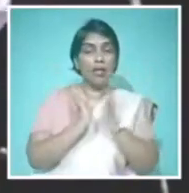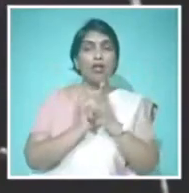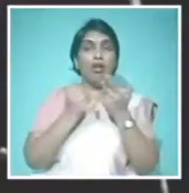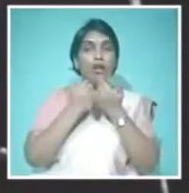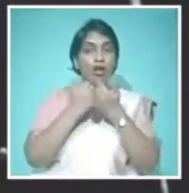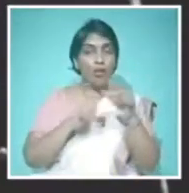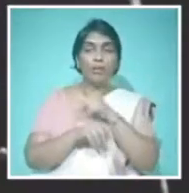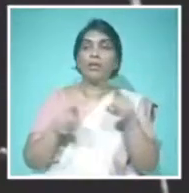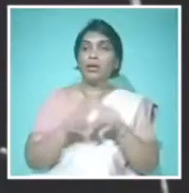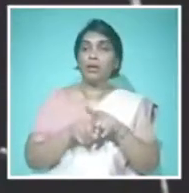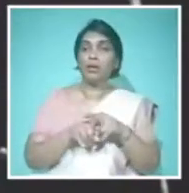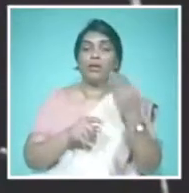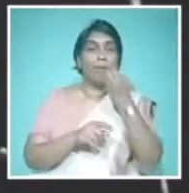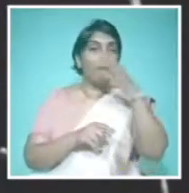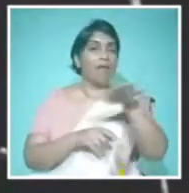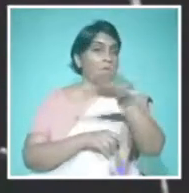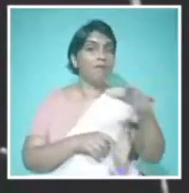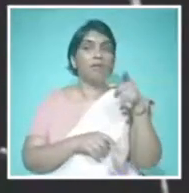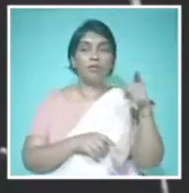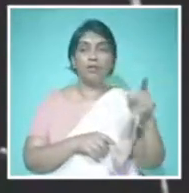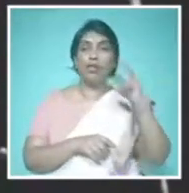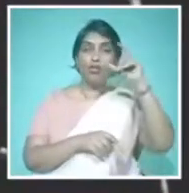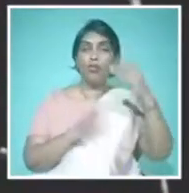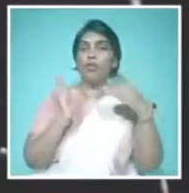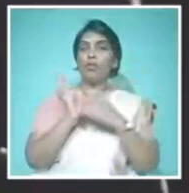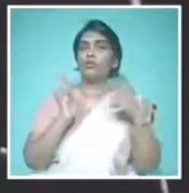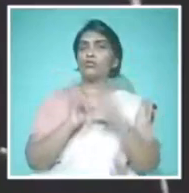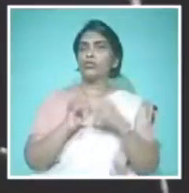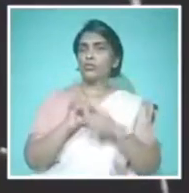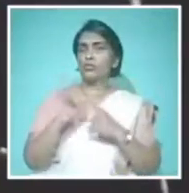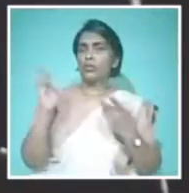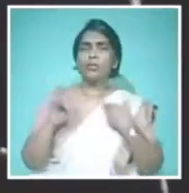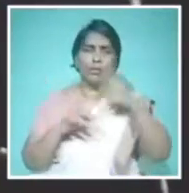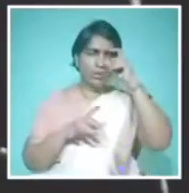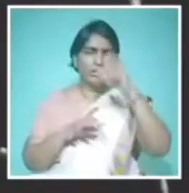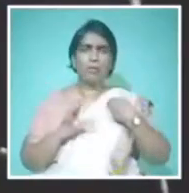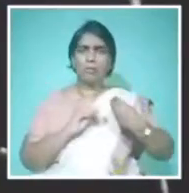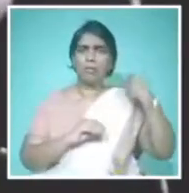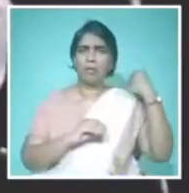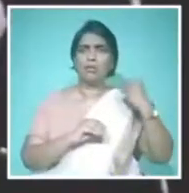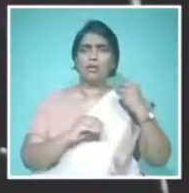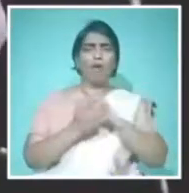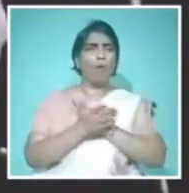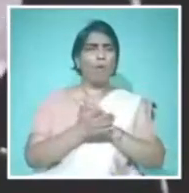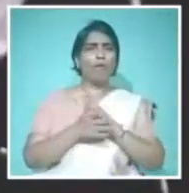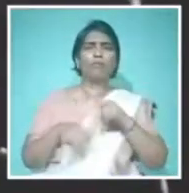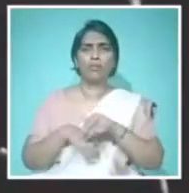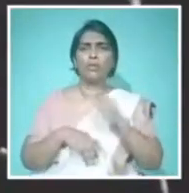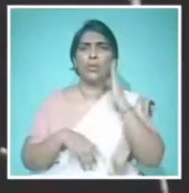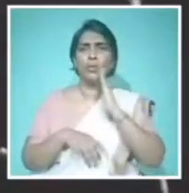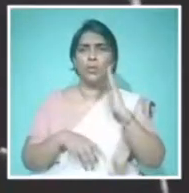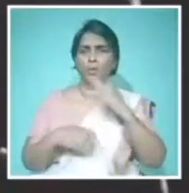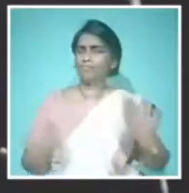කරන එක ඊළඟට බොට්නිකල් ගාඩ්ස් ටික තියෙනවා දැන් කොළඹ සත්වත තියෙනවා දැන් මම දැක්ක මේ ළඟදී සිනමන් ග්‍රෑන්ඩ් එක ගාව යනකොට සුද්දෙක්